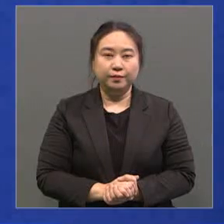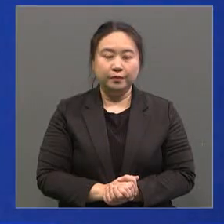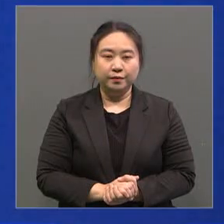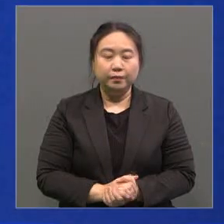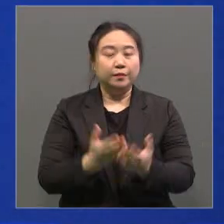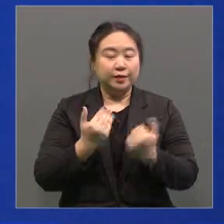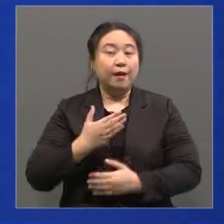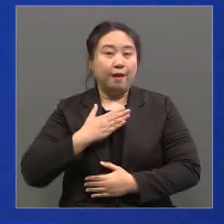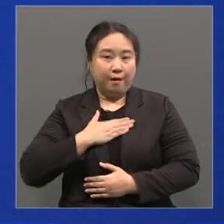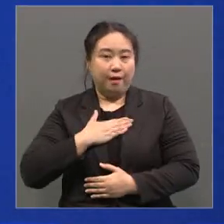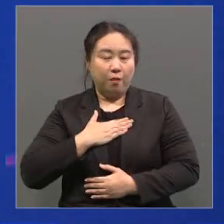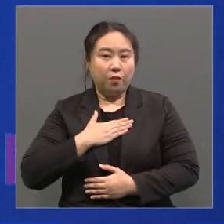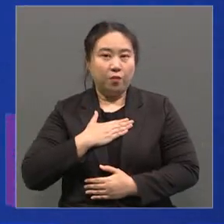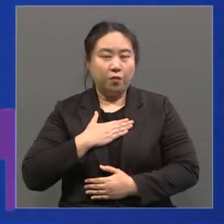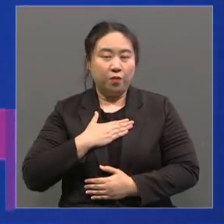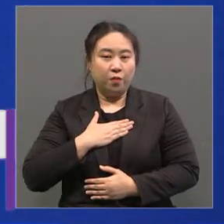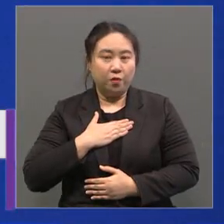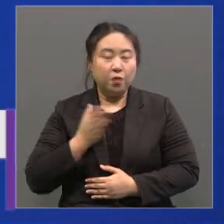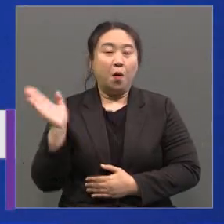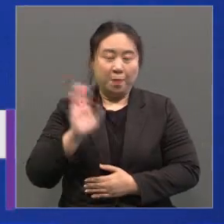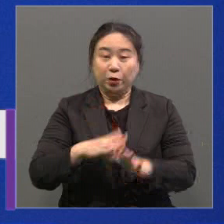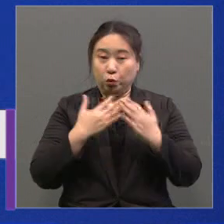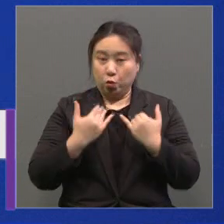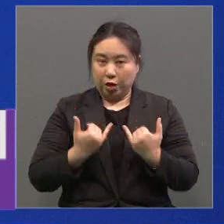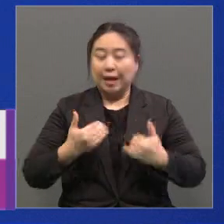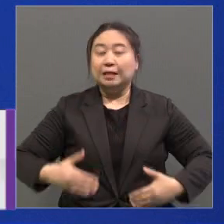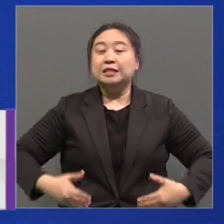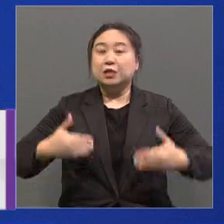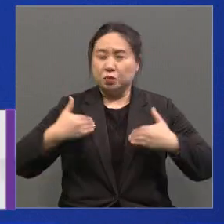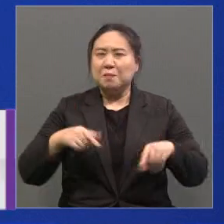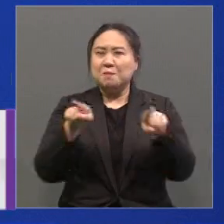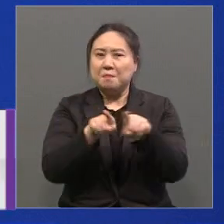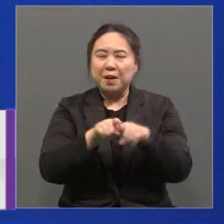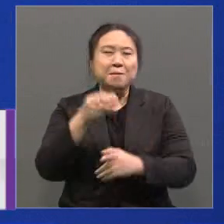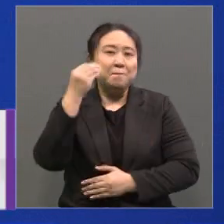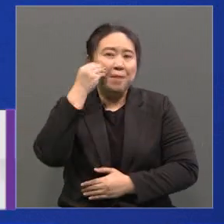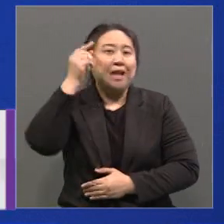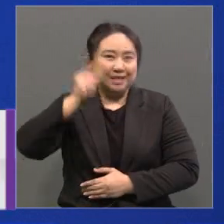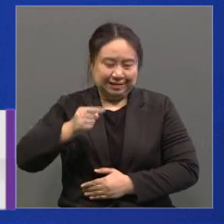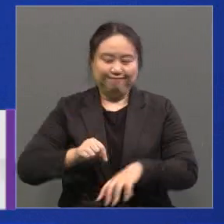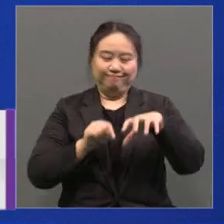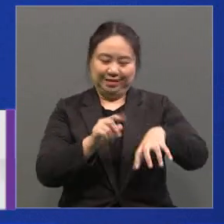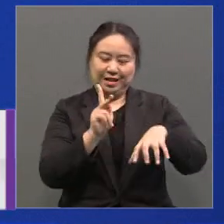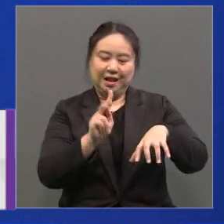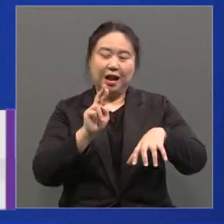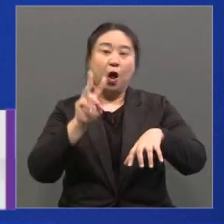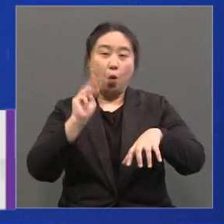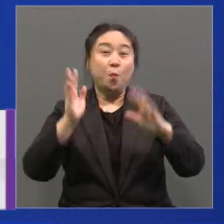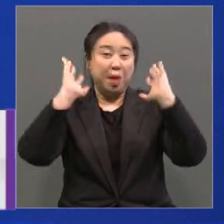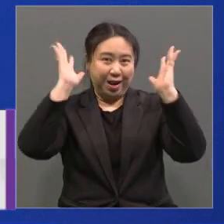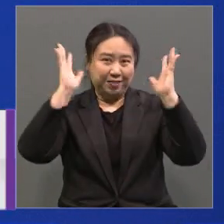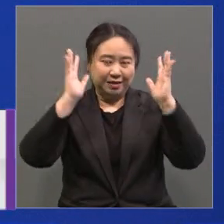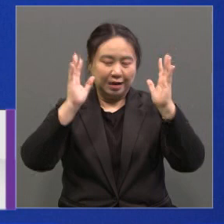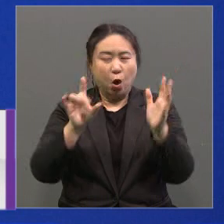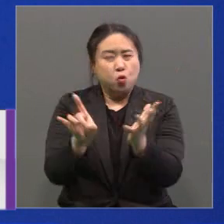เราก็กลับมาสู่ชีวิตที่เป็นบ้านของเราจริงๆคือที่กรมประชาสัมพันธ์ใน7ปีสุ